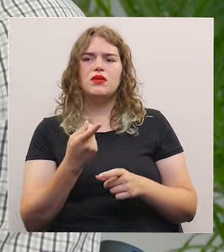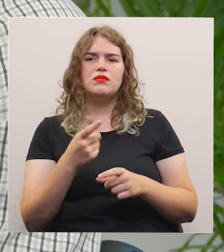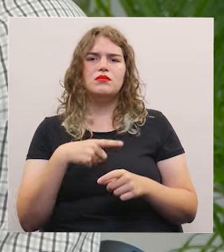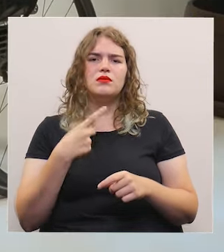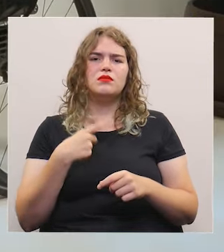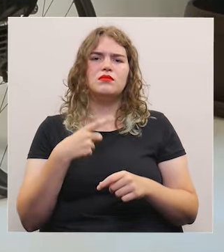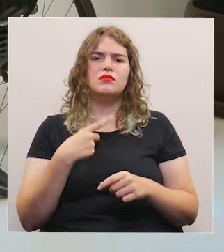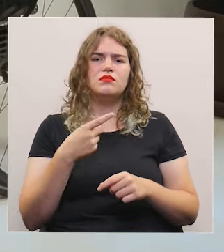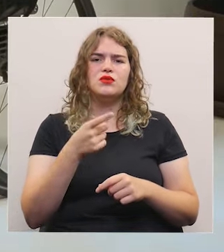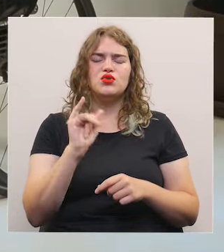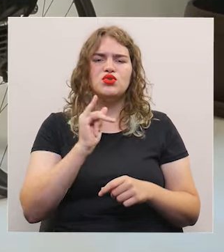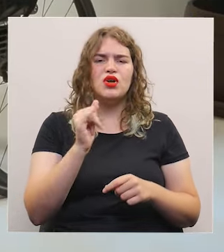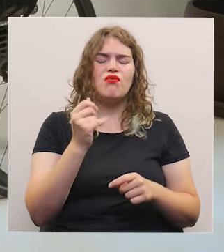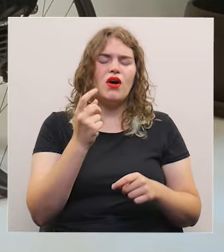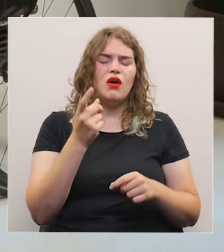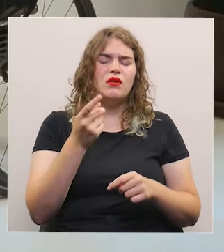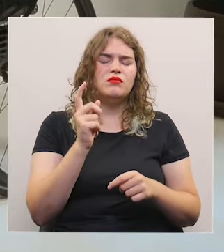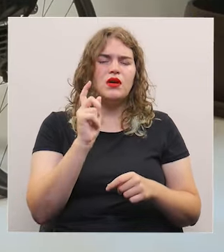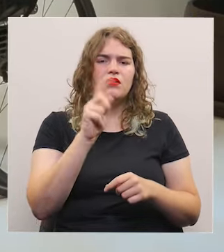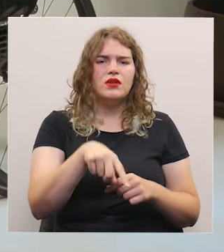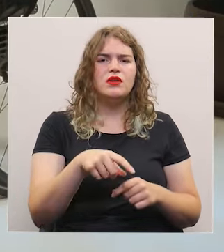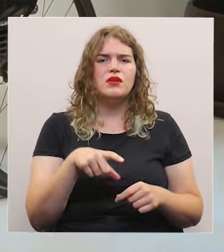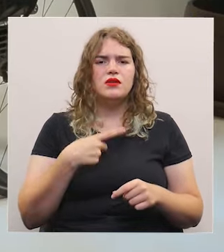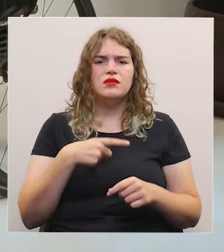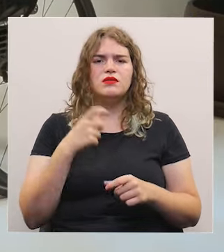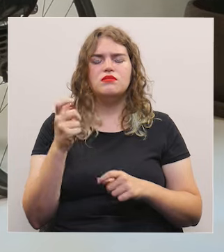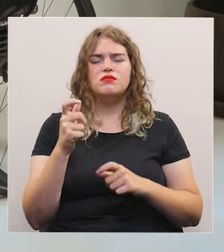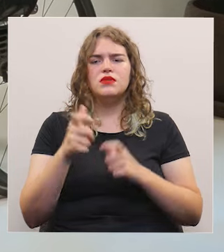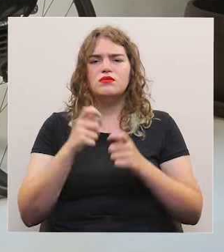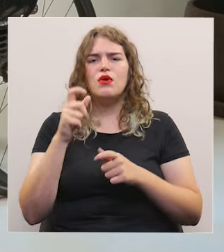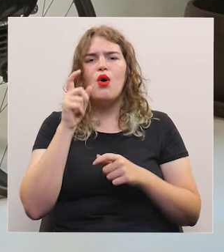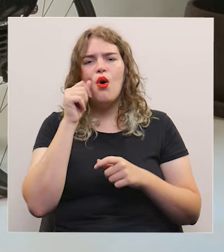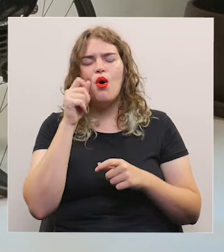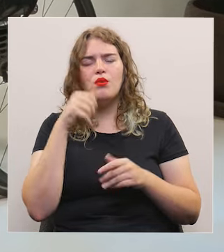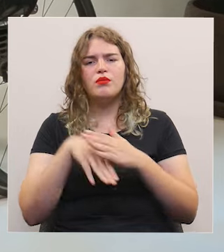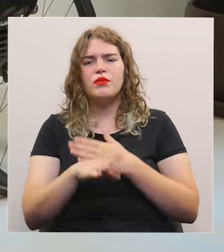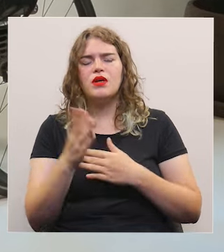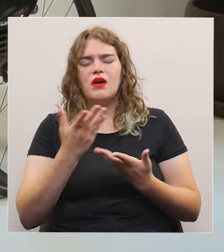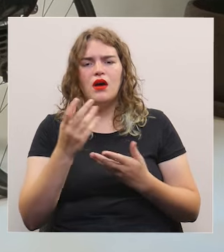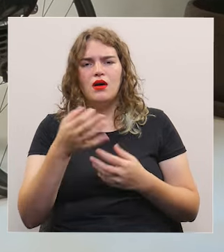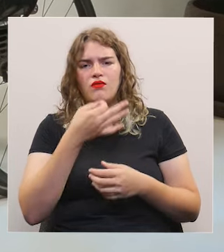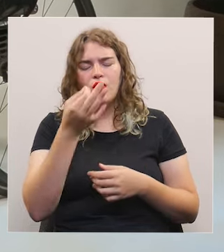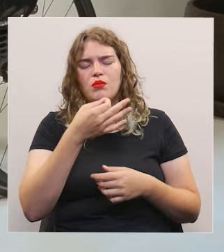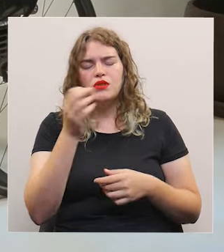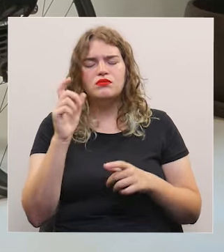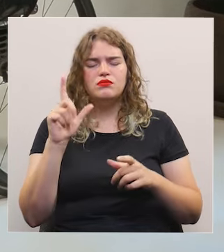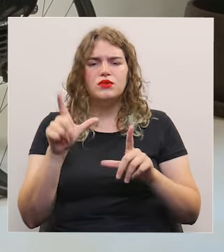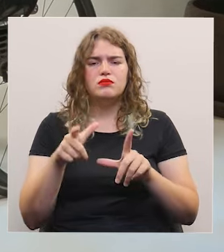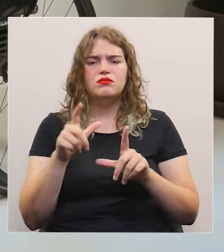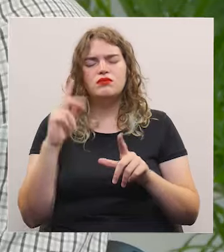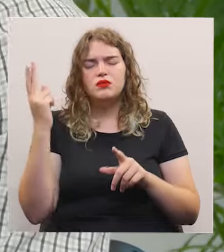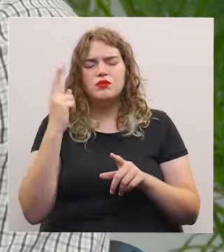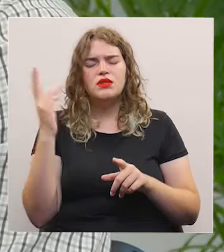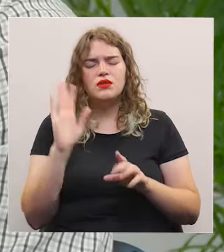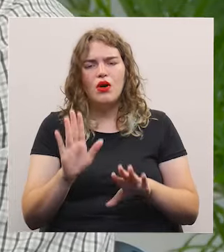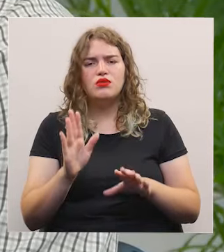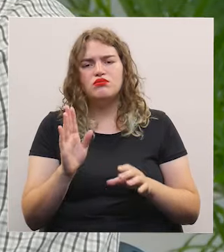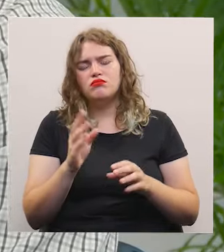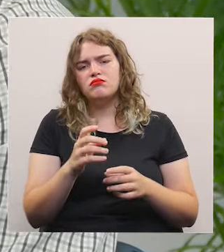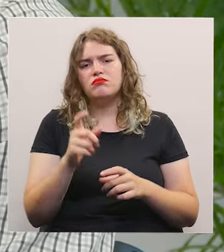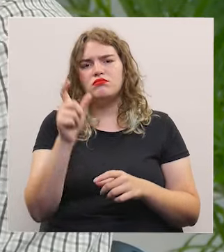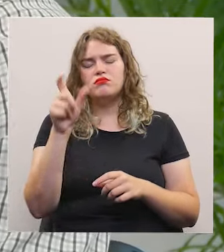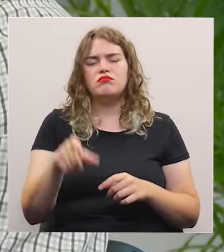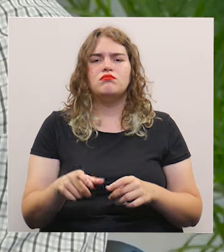de lucru acolo, chiar după visele... Pentru cei care nu știu, este vorba despre un om prin care vorbește Dumnezeu. Da. Exact, exact. Un om prin care